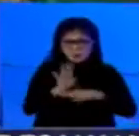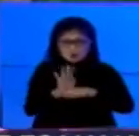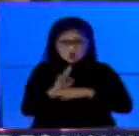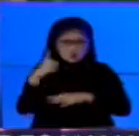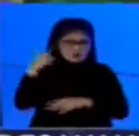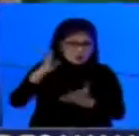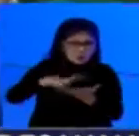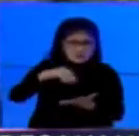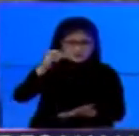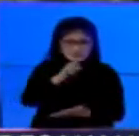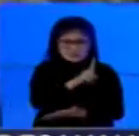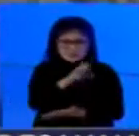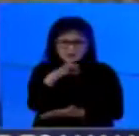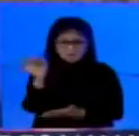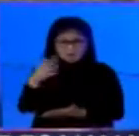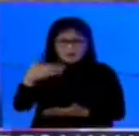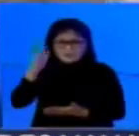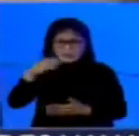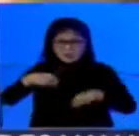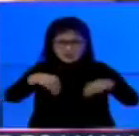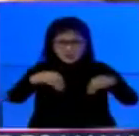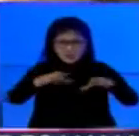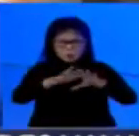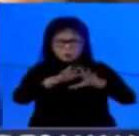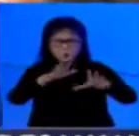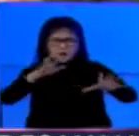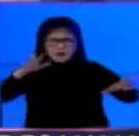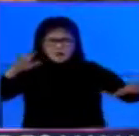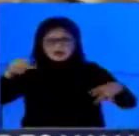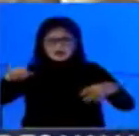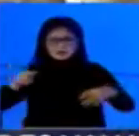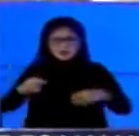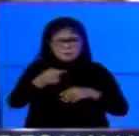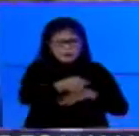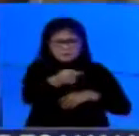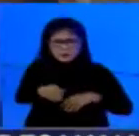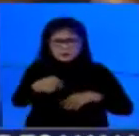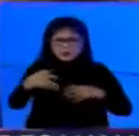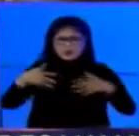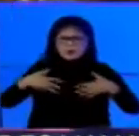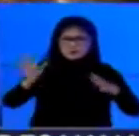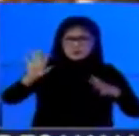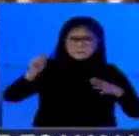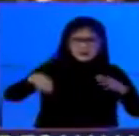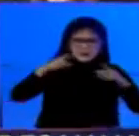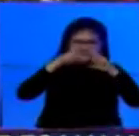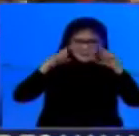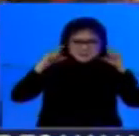Ribuan pedagang dan pembeli hewan ternak membludak. Mayoritas pedagang maupun pembeli bahkan tidak mengenakan masker.